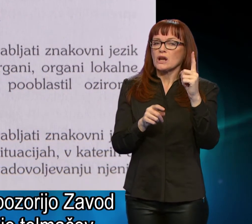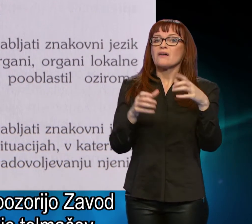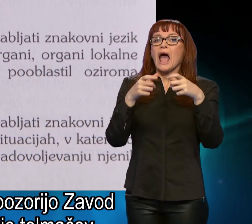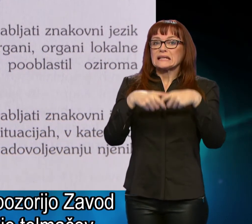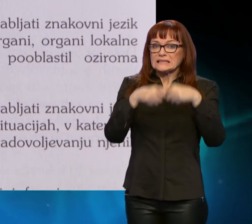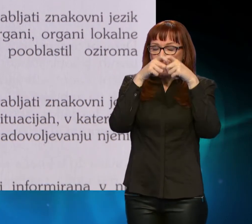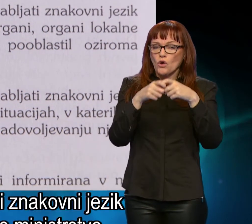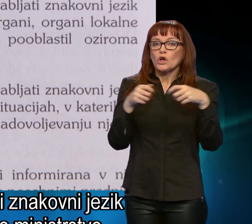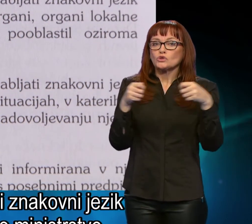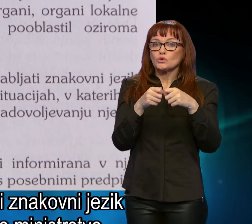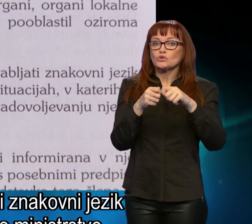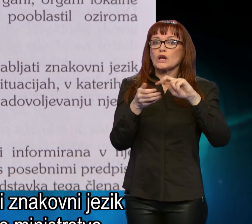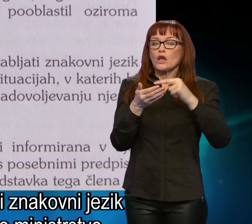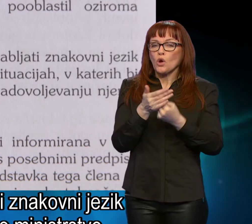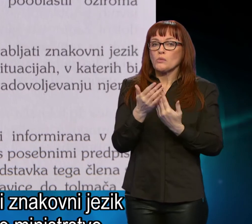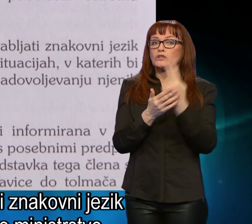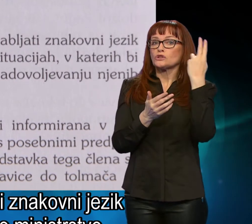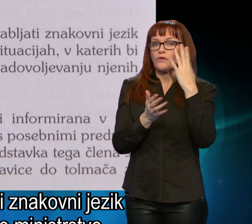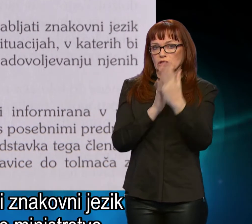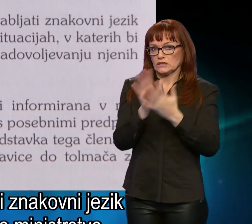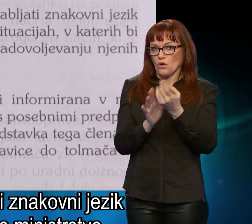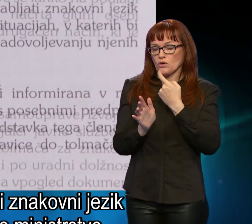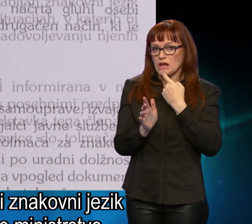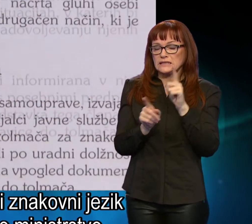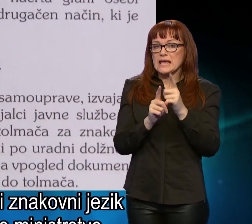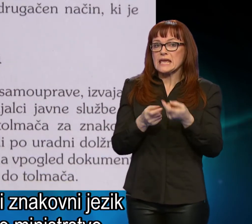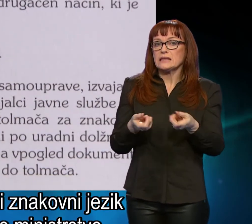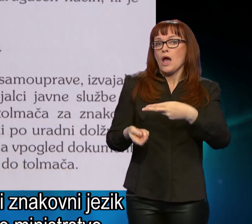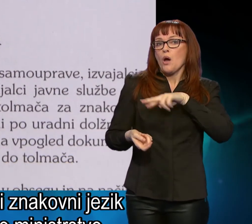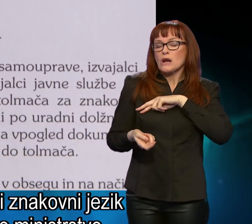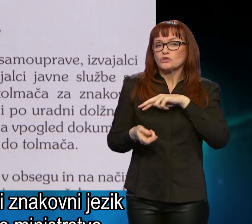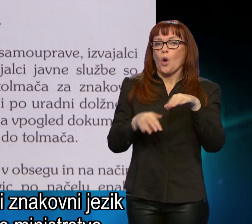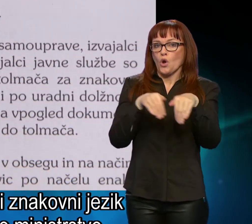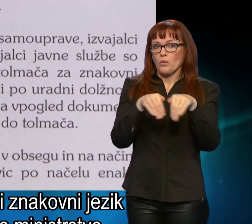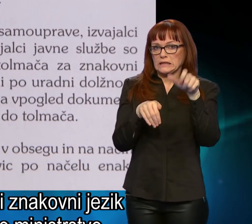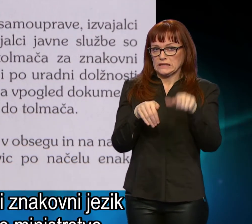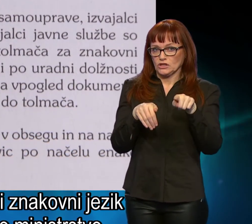Združenja tolmačev za slovenski znakovni jezik in pristojno ministrstvo.